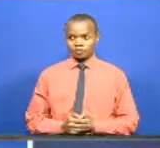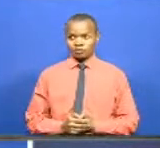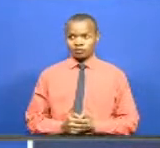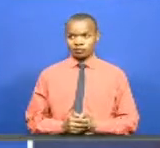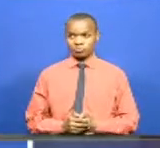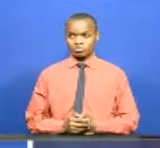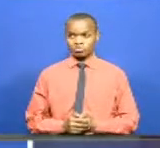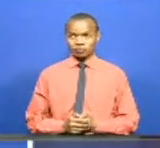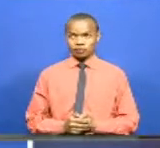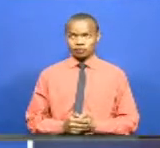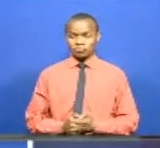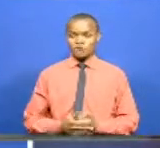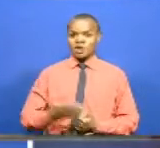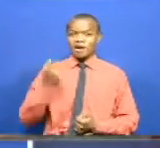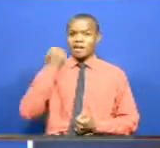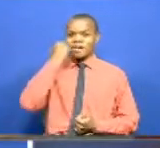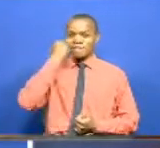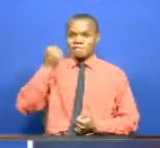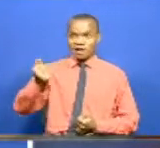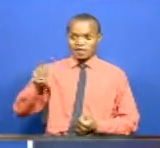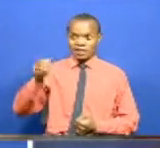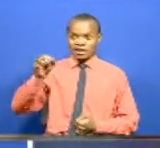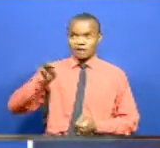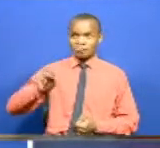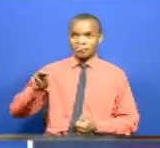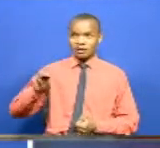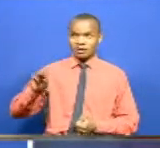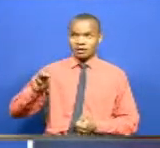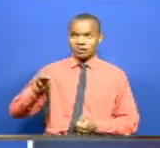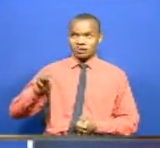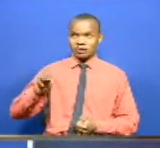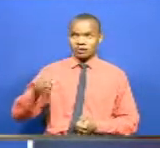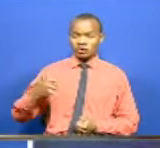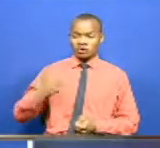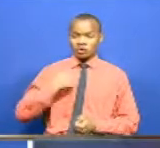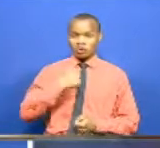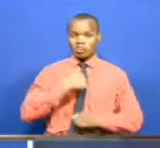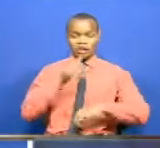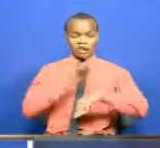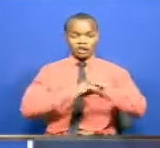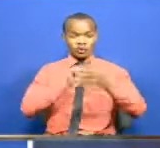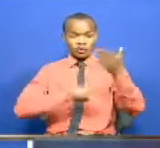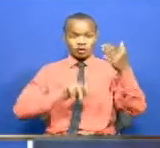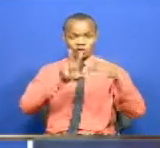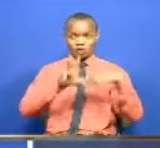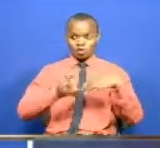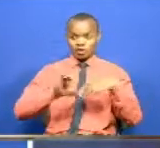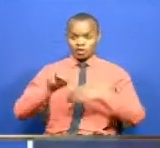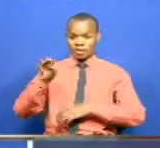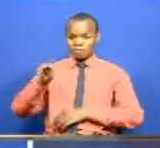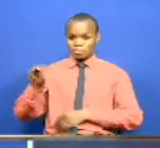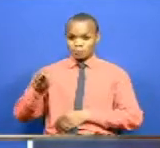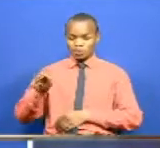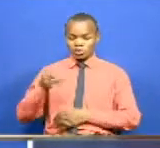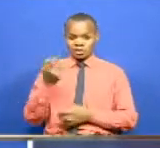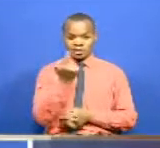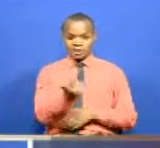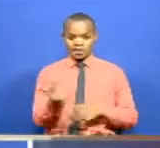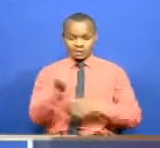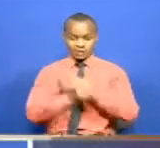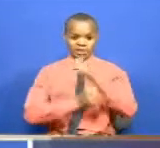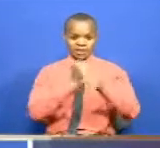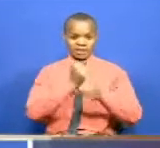half a billion shillings to be able to, because we discovered that allocating 20 million shillings per ward per year is not going to